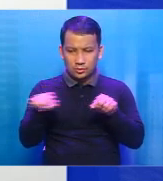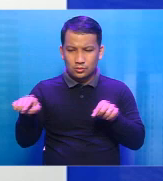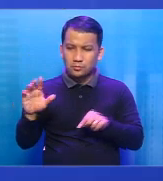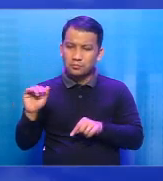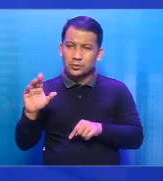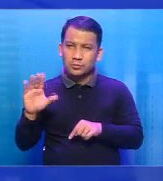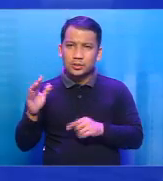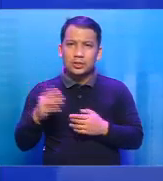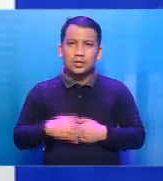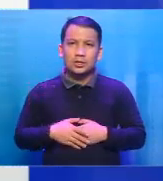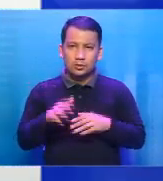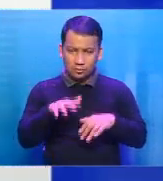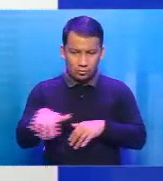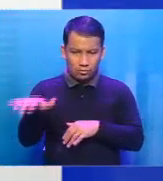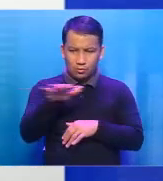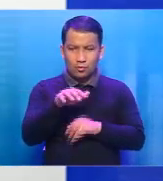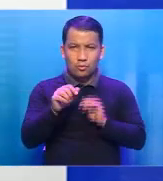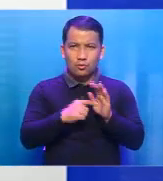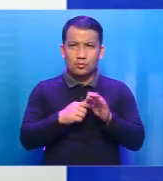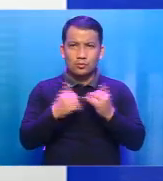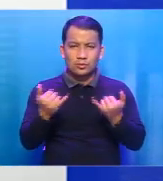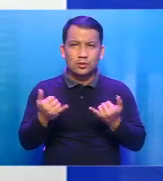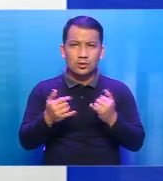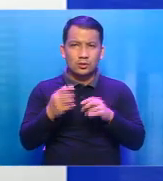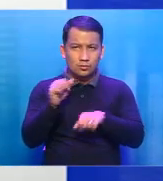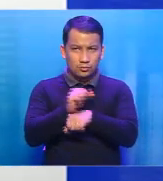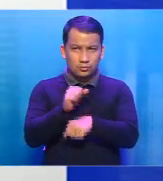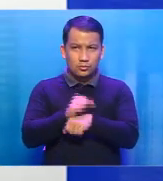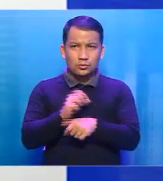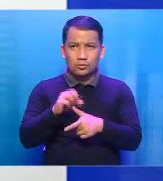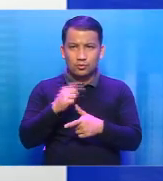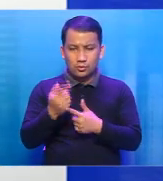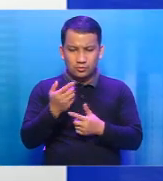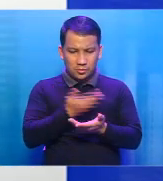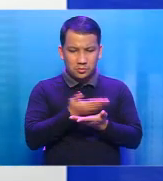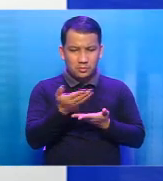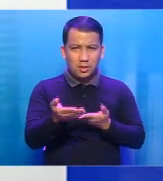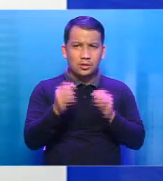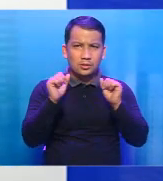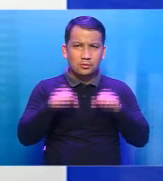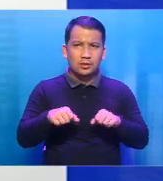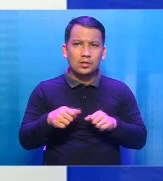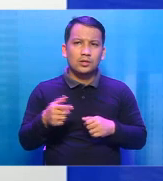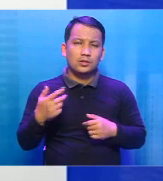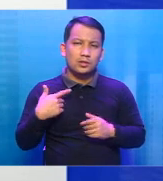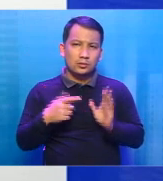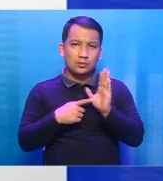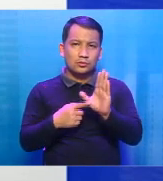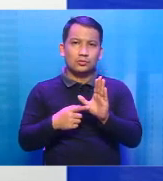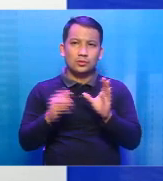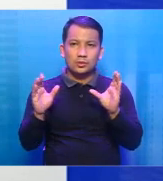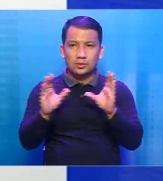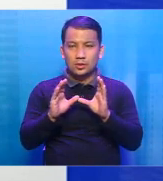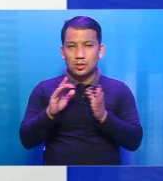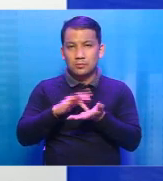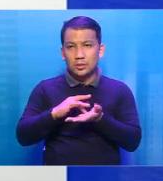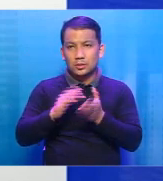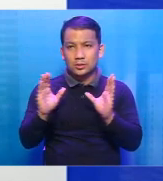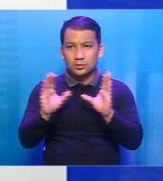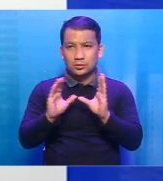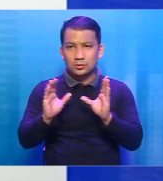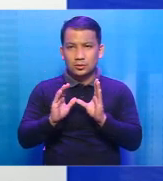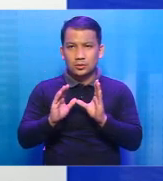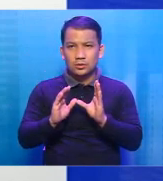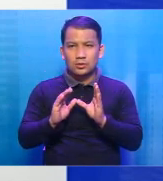15. Lahat ng residenteng tatawid dito para sa trabaho o para mamili ng essential goods ay dapat magpresenta ng medical certificate